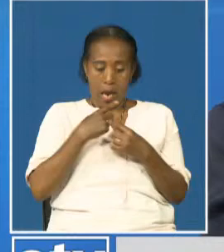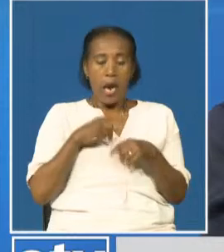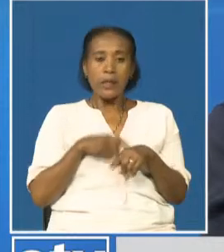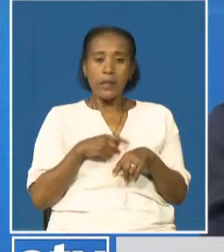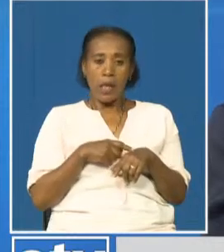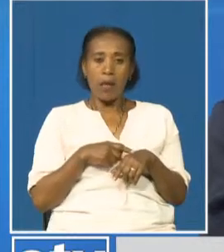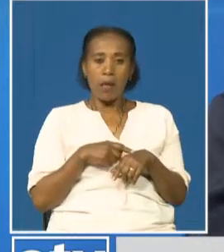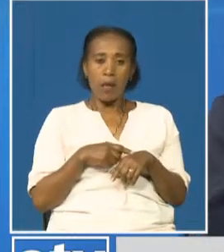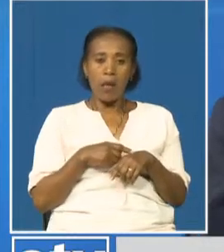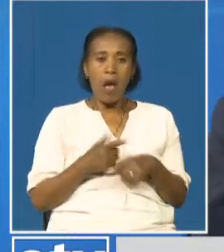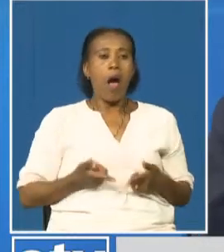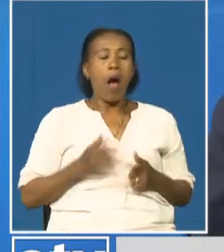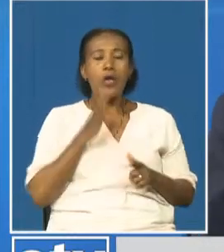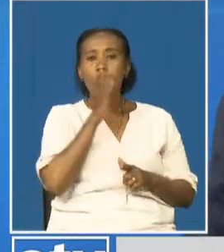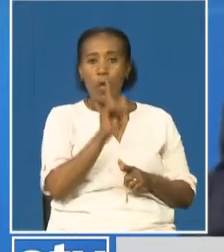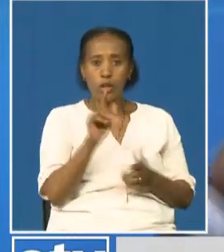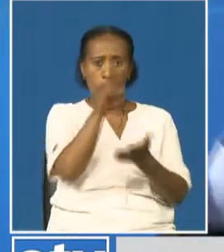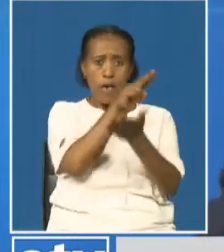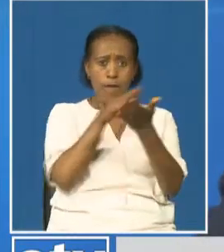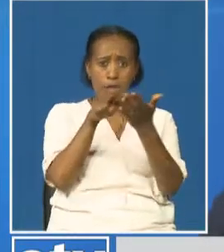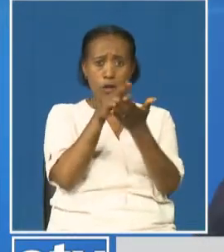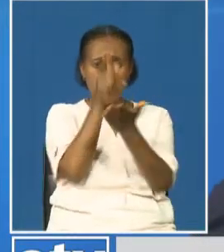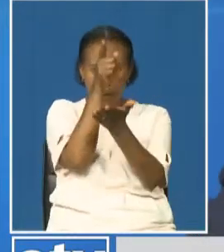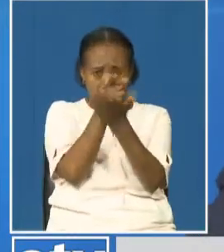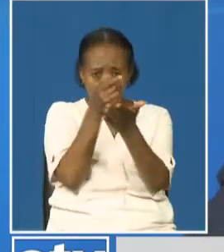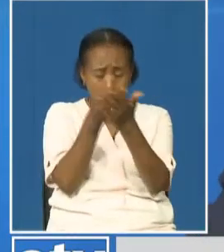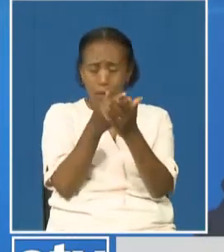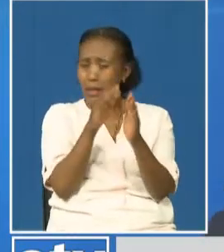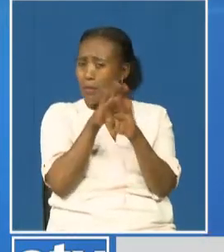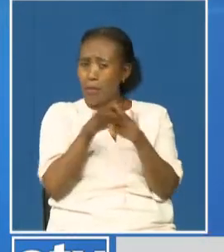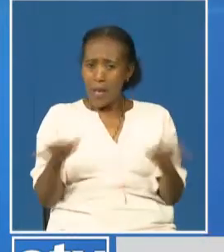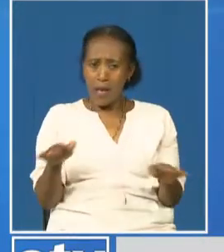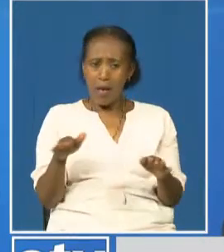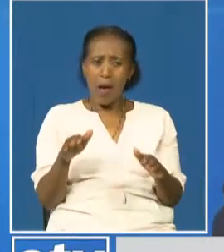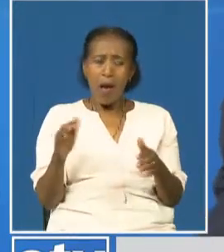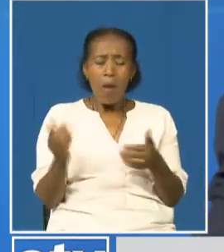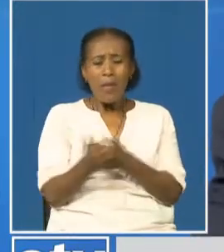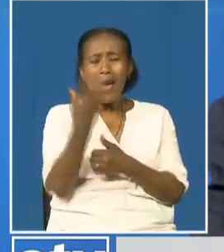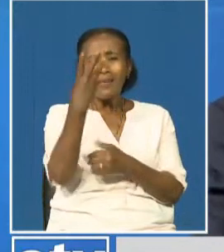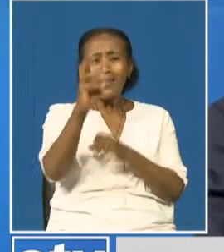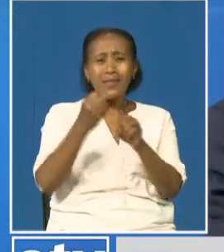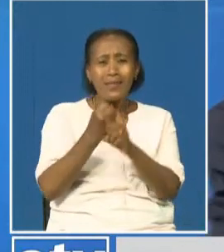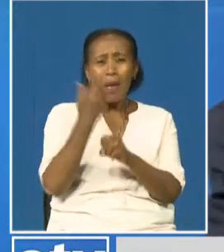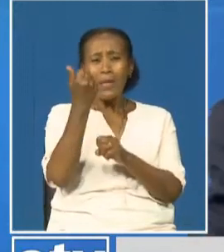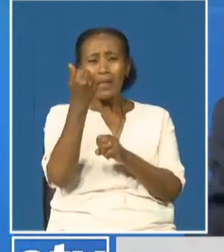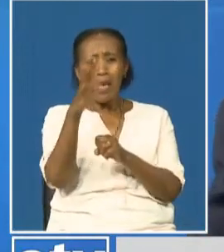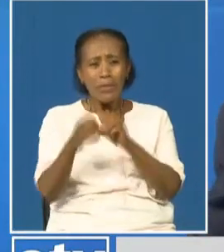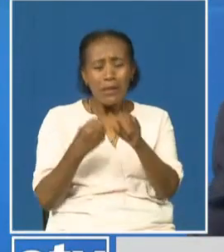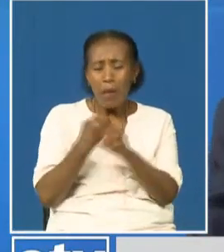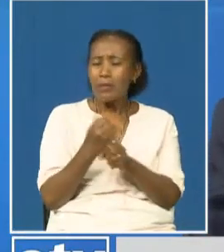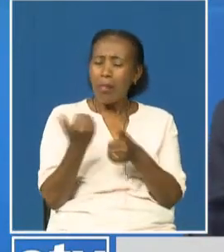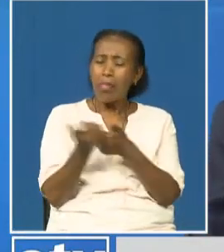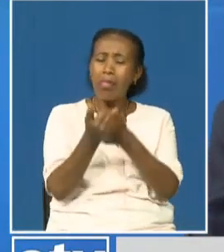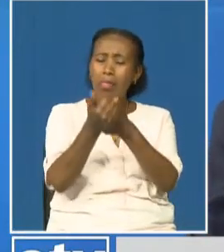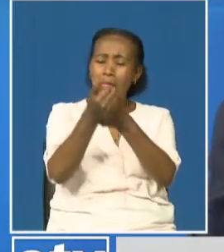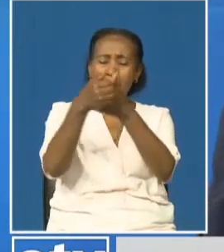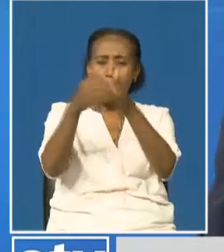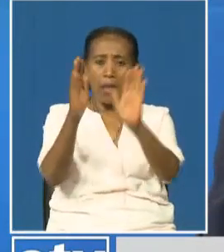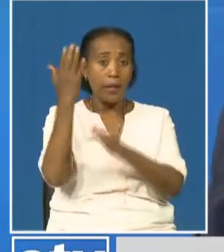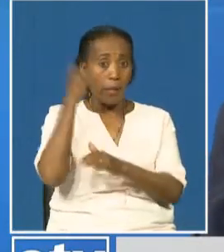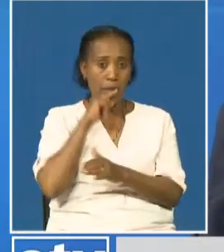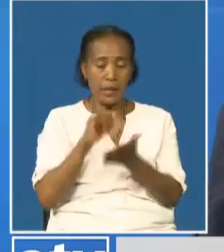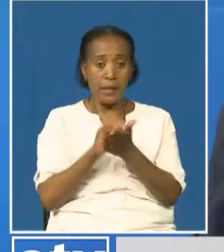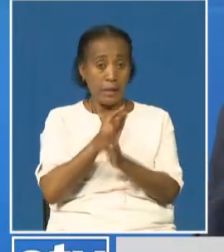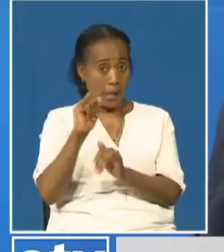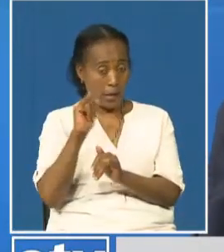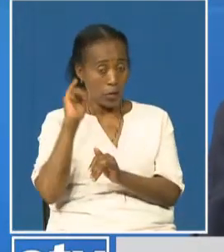ጊዜ አይኖራቸውም። ዩኒቨርሲቲ እስከሚመረቁ ድረስ በቃ በመደዳ 16 ዓመት 15 ዓመት ነበር